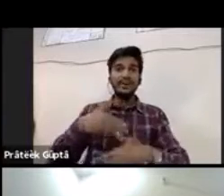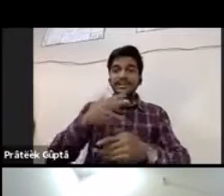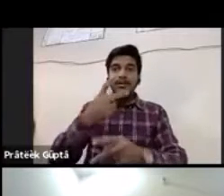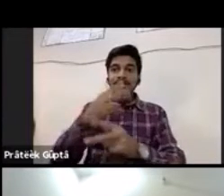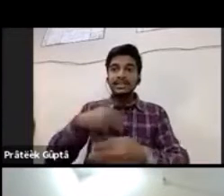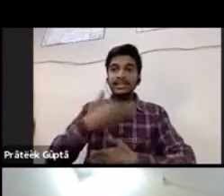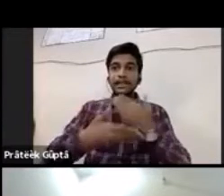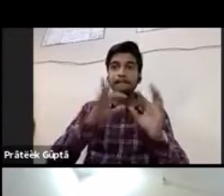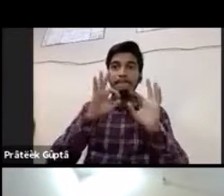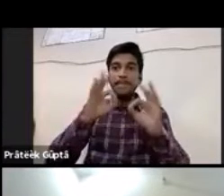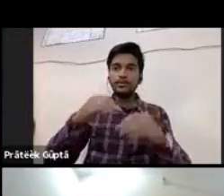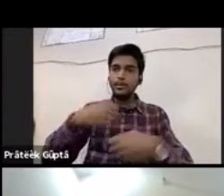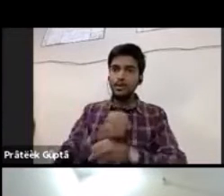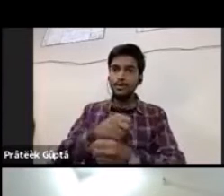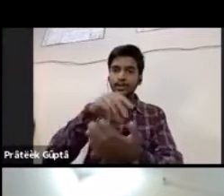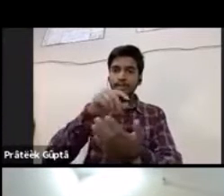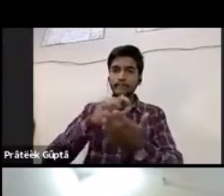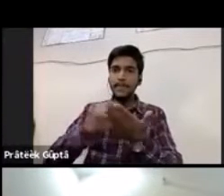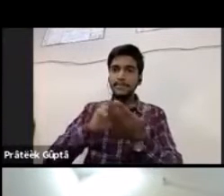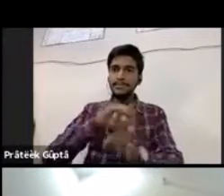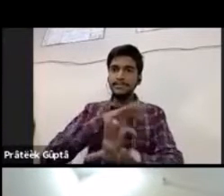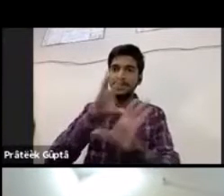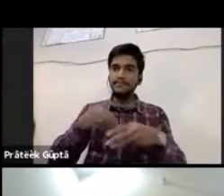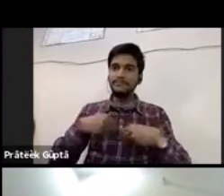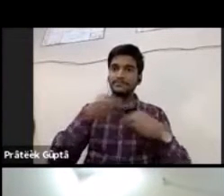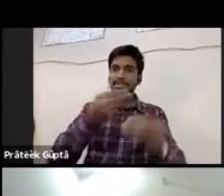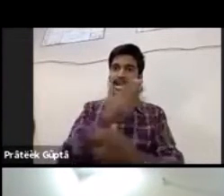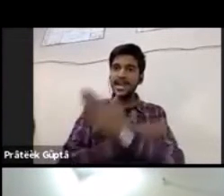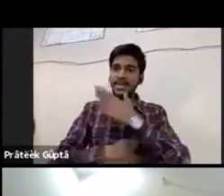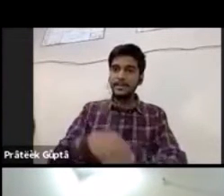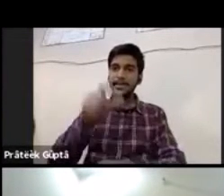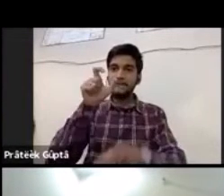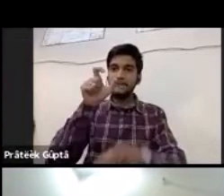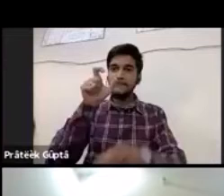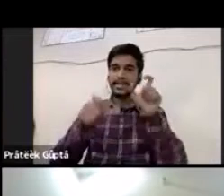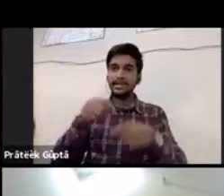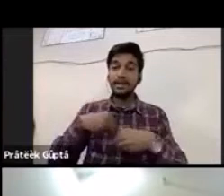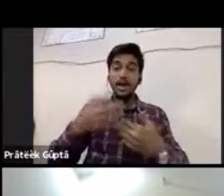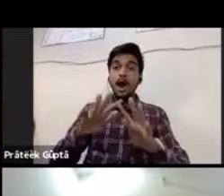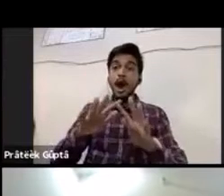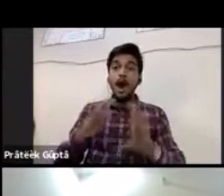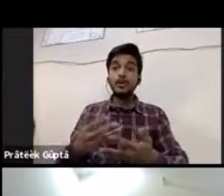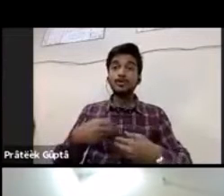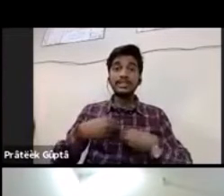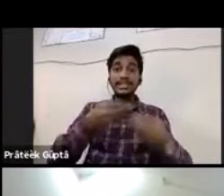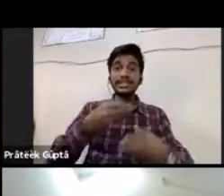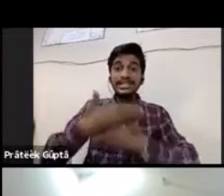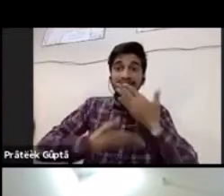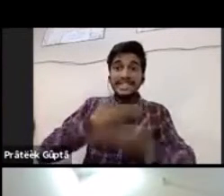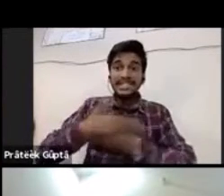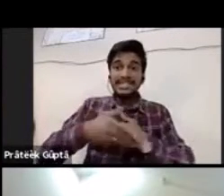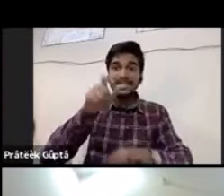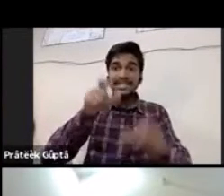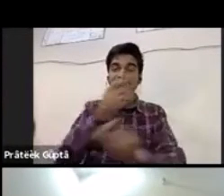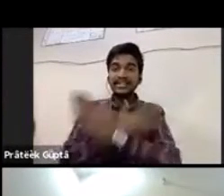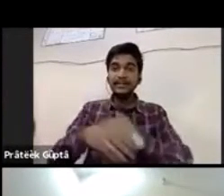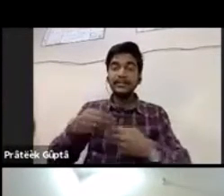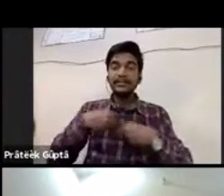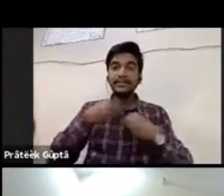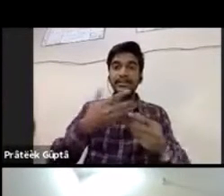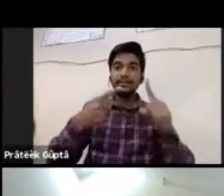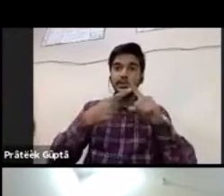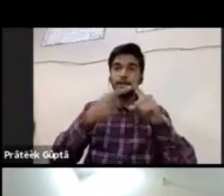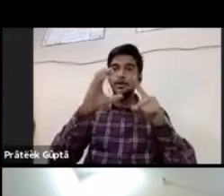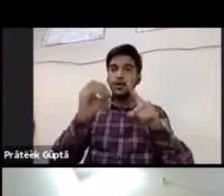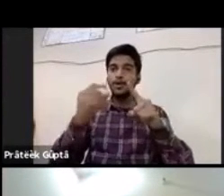सेक्सुअल हेल्थ फॉर पर्सन्स विद डिसेबिलिटीज का. हाउ कैन स्पेशल एजुकेटर्स टीच देम, दैट इज अ काइंड ऑफ TOT, ट्रेनिंग फॉर